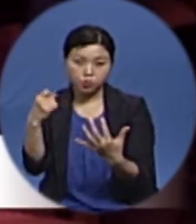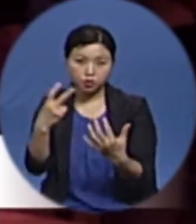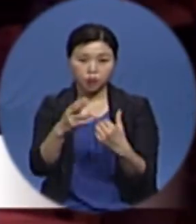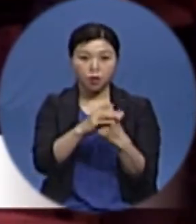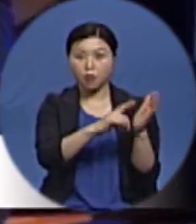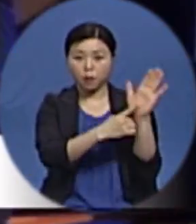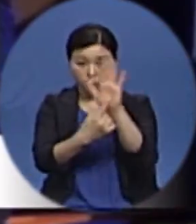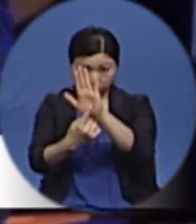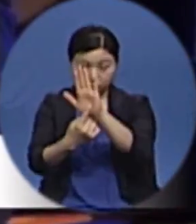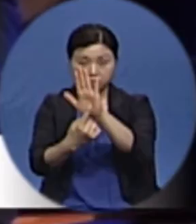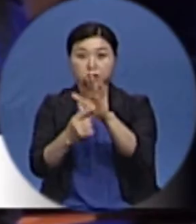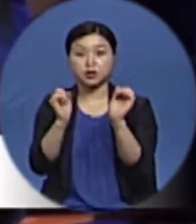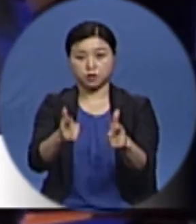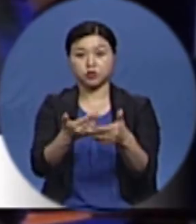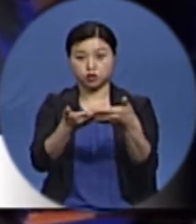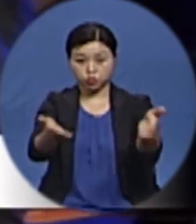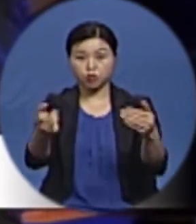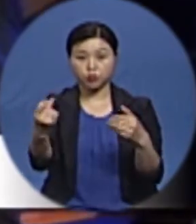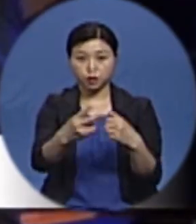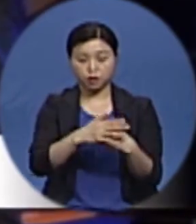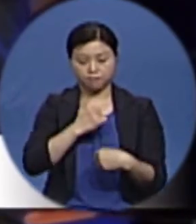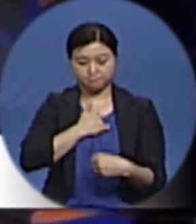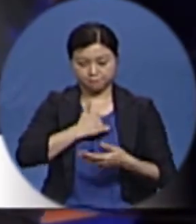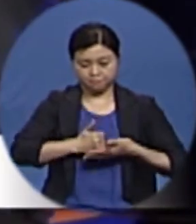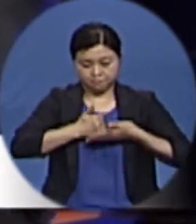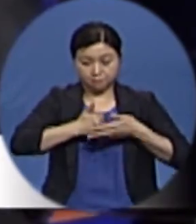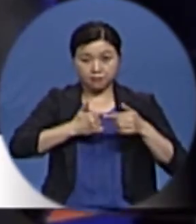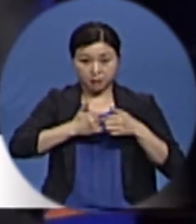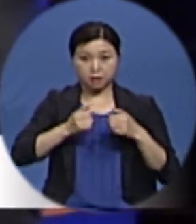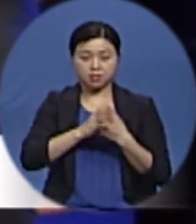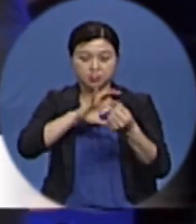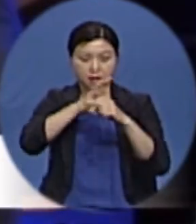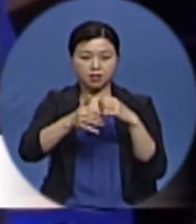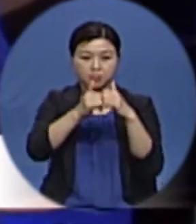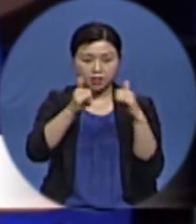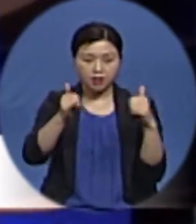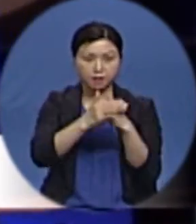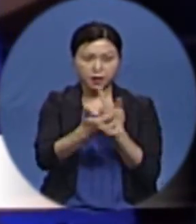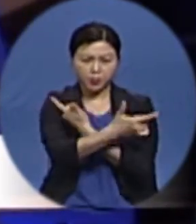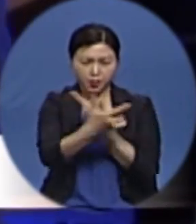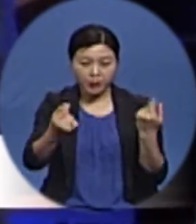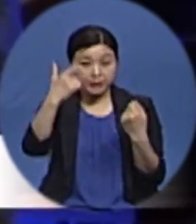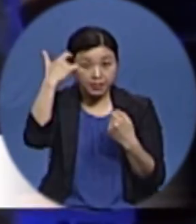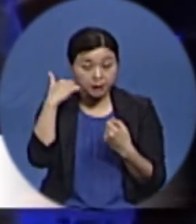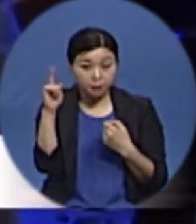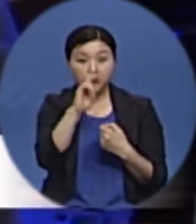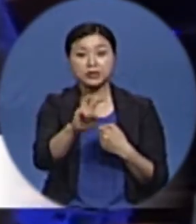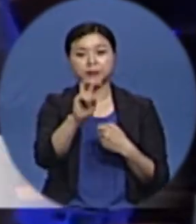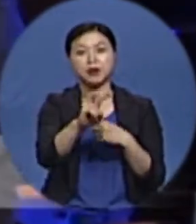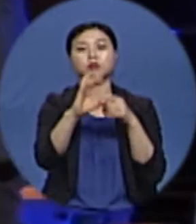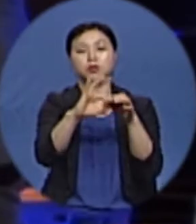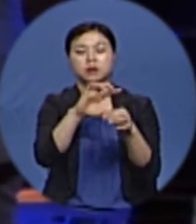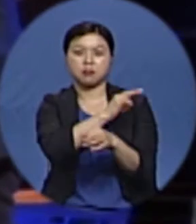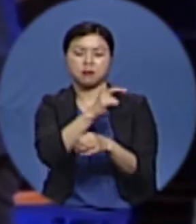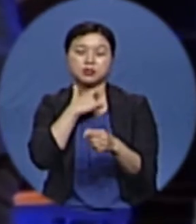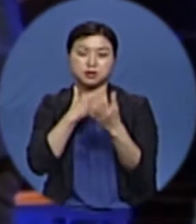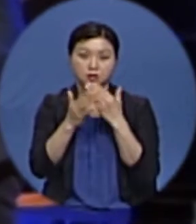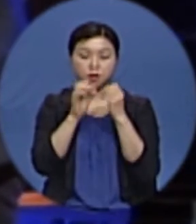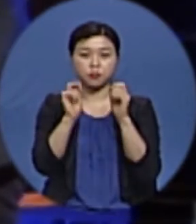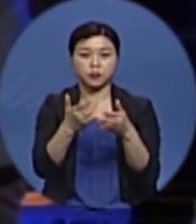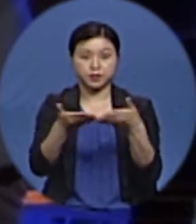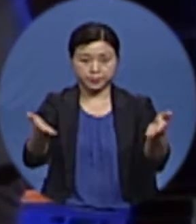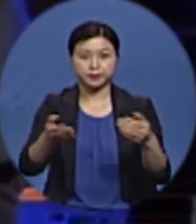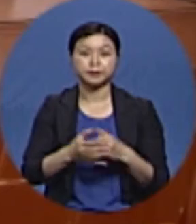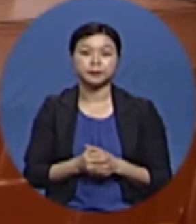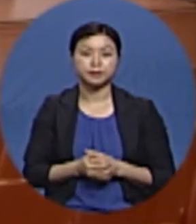무대를 제공하고 자긍심을 심어주며 세계인의 공통 언어인 음악을 통해 다양한 경험을 체험할 수 있는 기회를